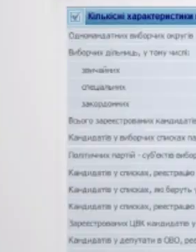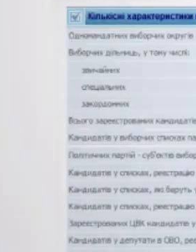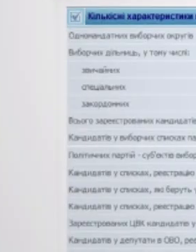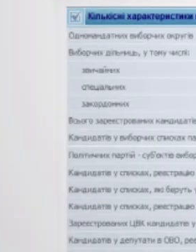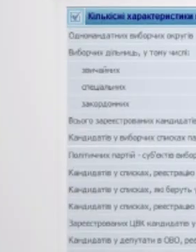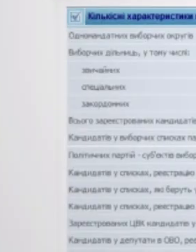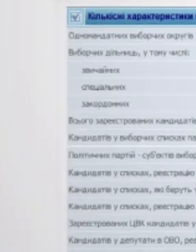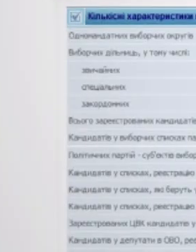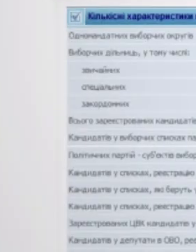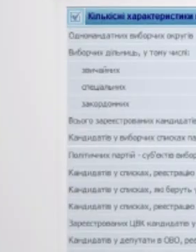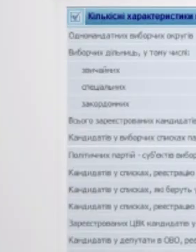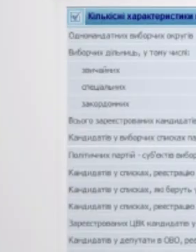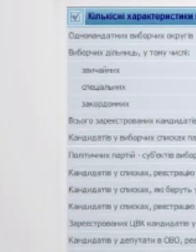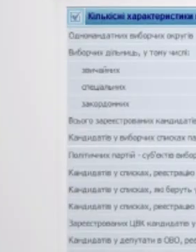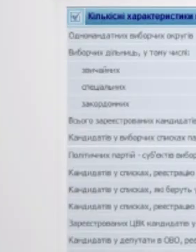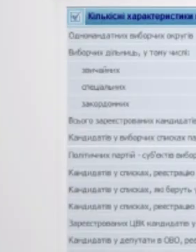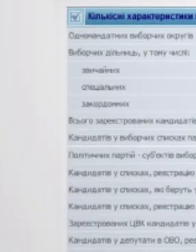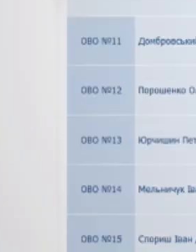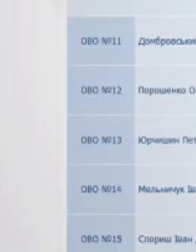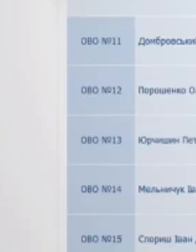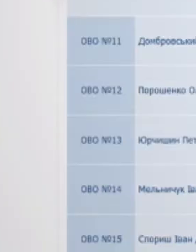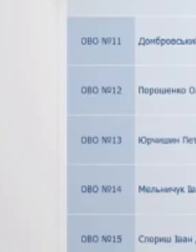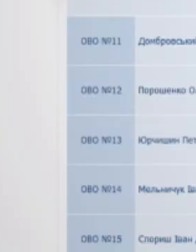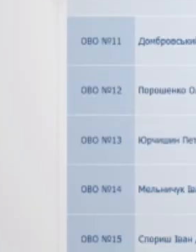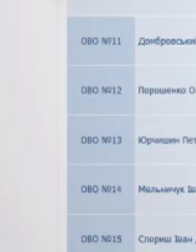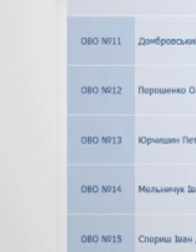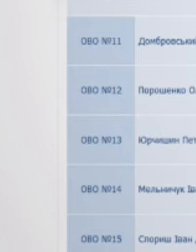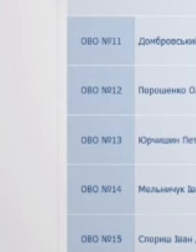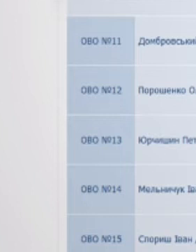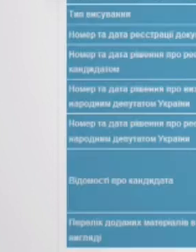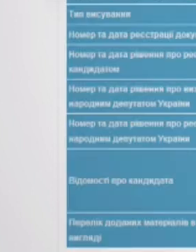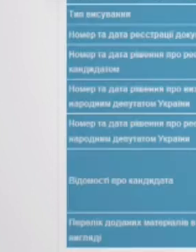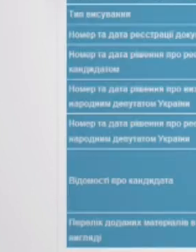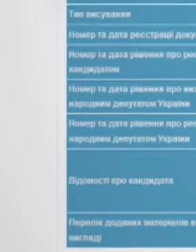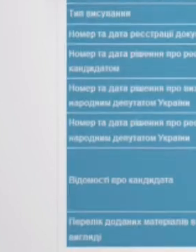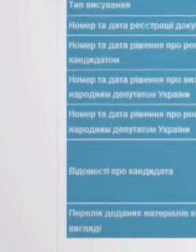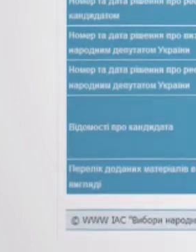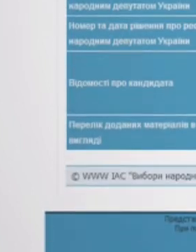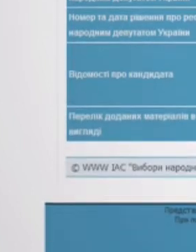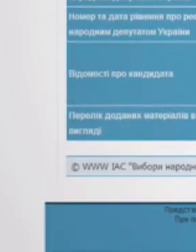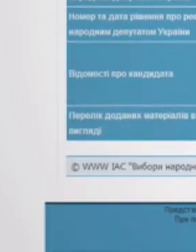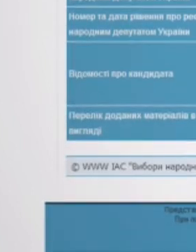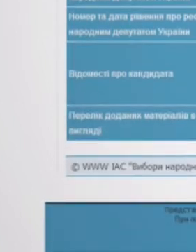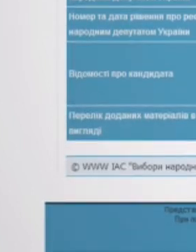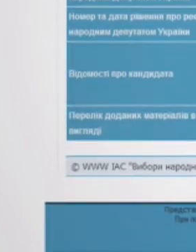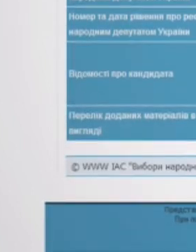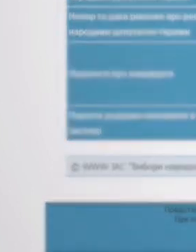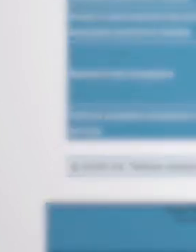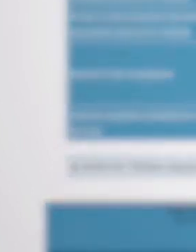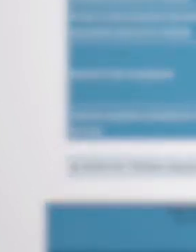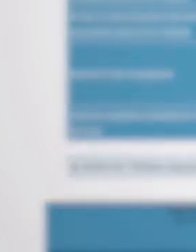прапором, тут ви обираєте результати, знаходите потрібного вам депутата і завантажуєте його передвиборчу